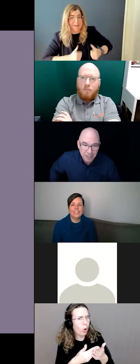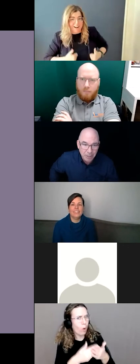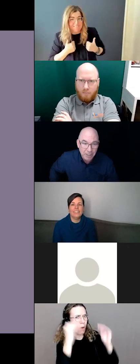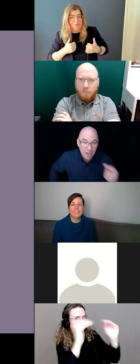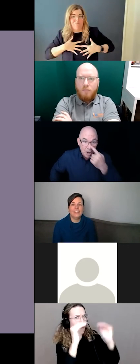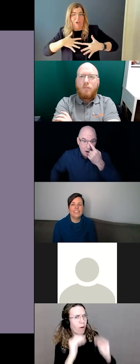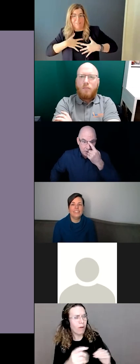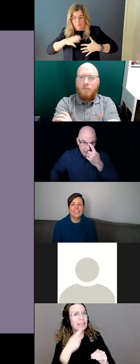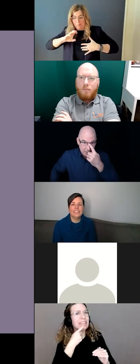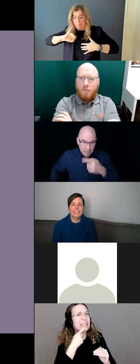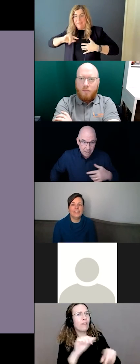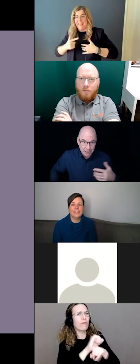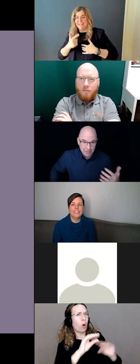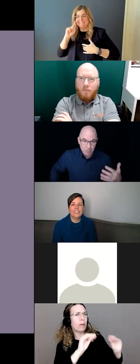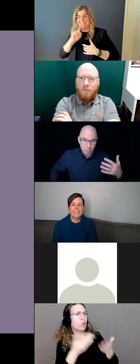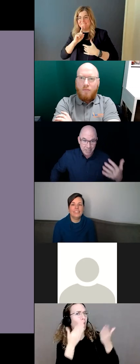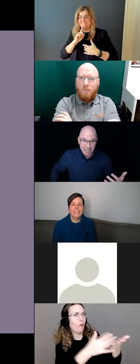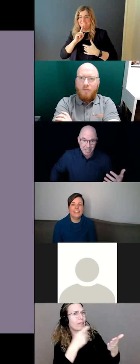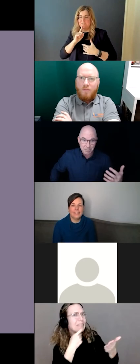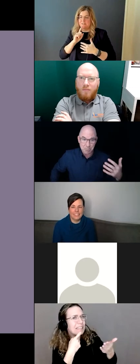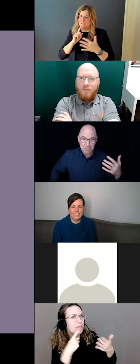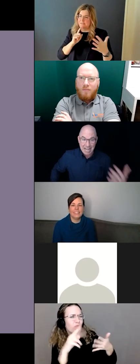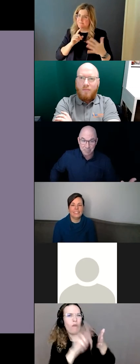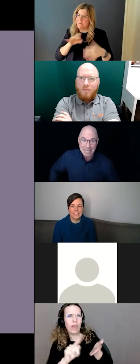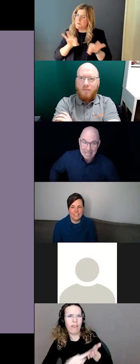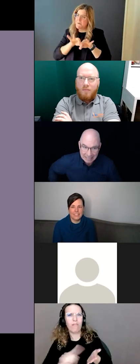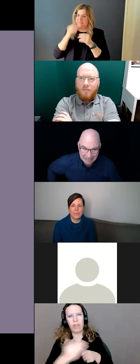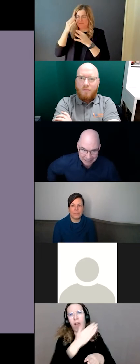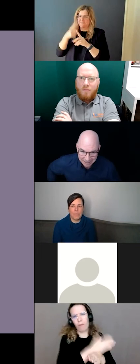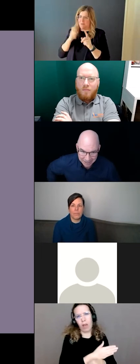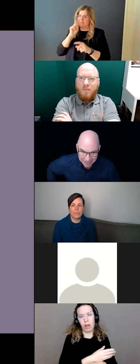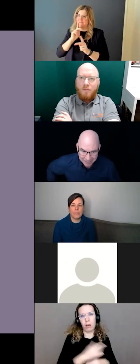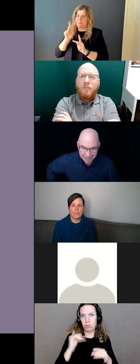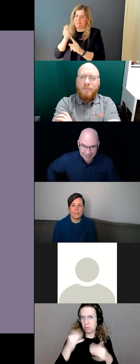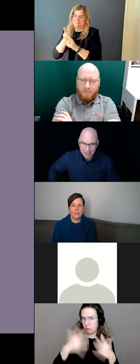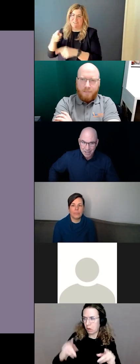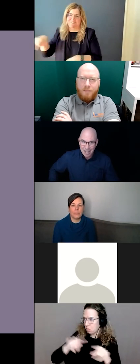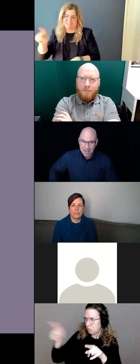formation auparavant? C'est des gens qui sont des sourds, qui sont vivants.